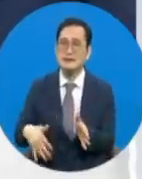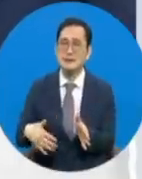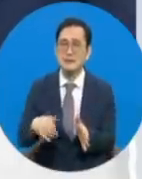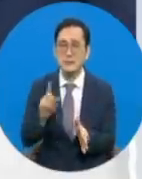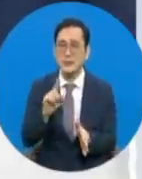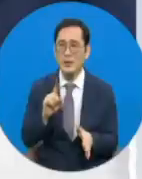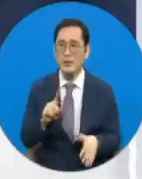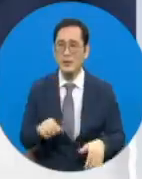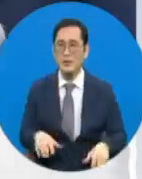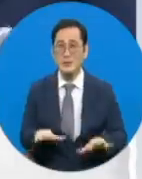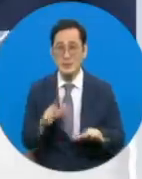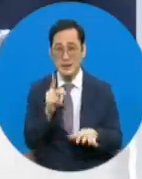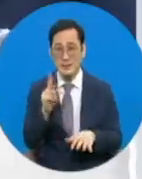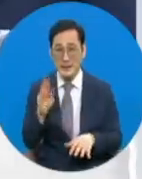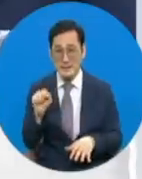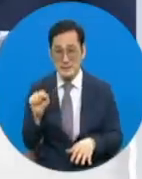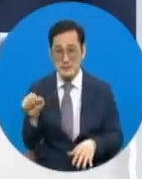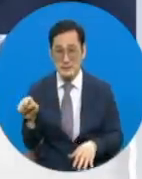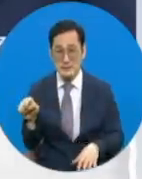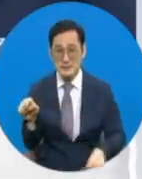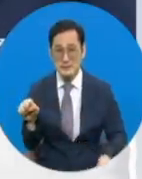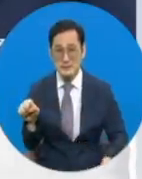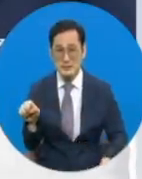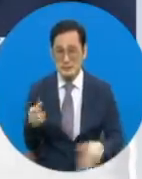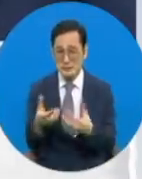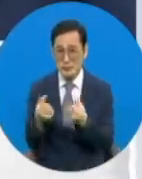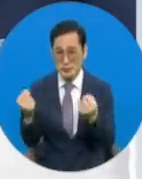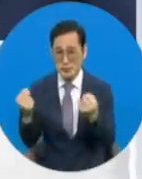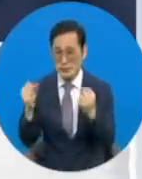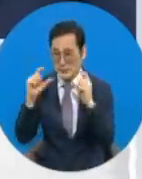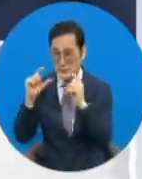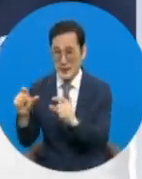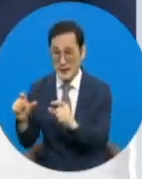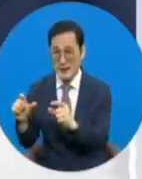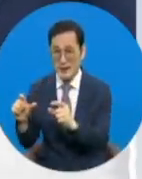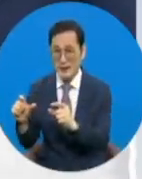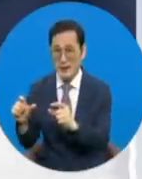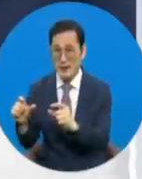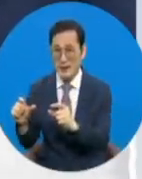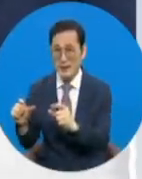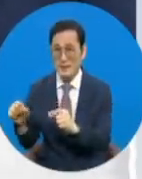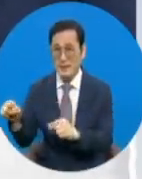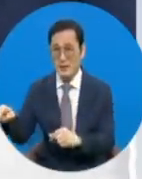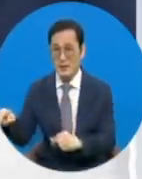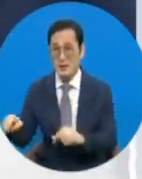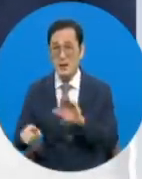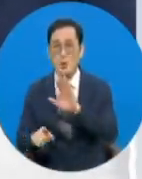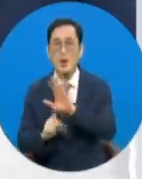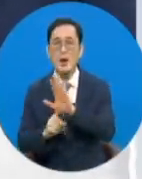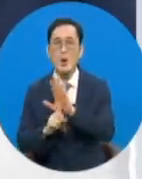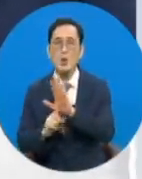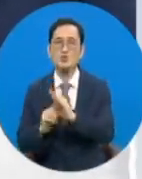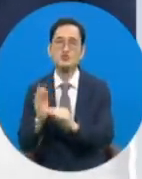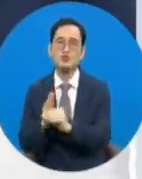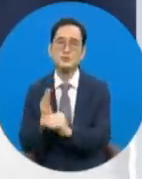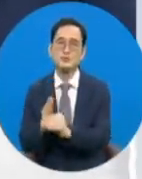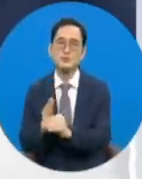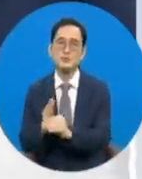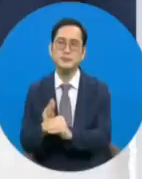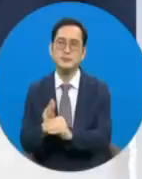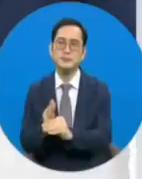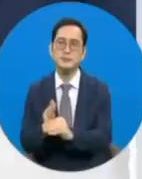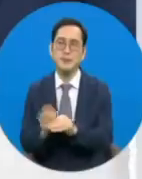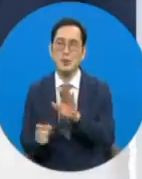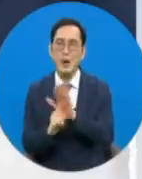논리였냐면 지금 KBS가 수신료를 분리징수하게 된다면 이제는 광고 시장으로 들어가야 됩니다.